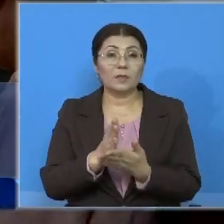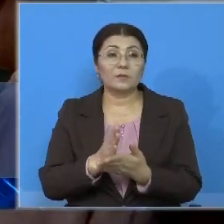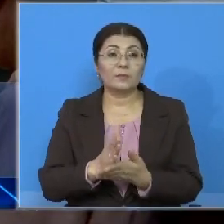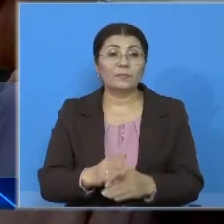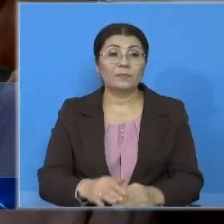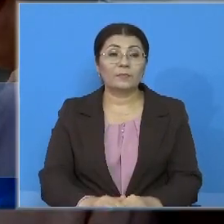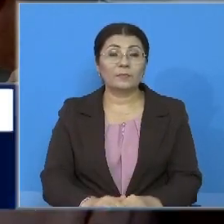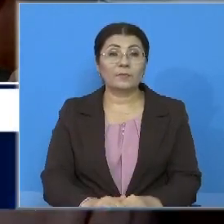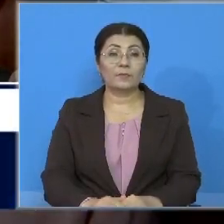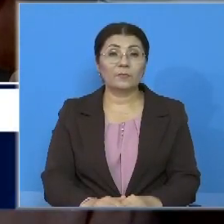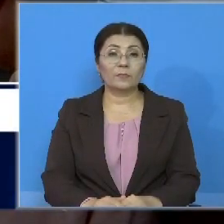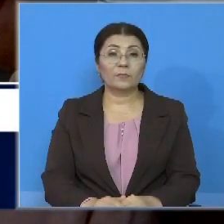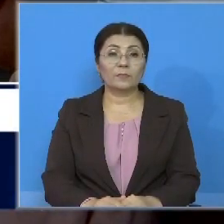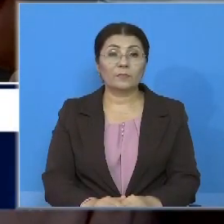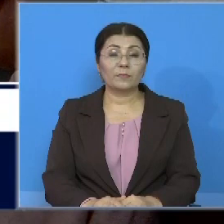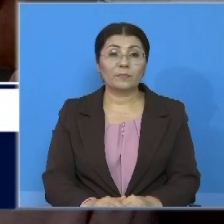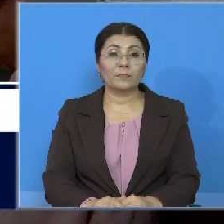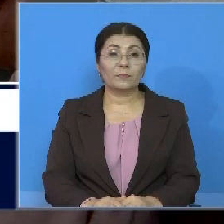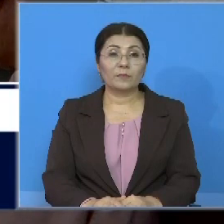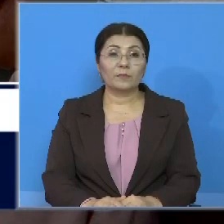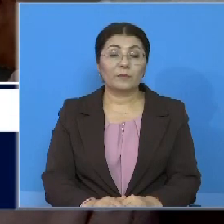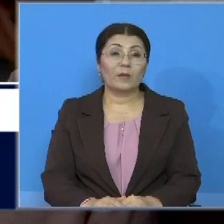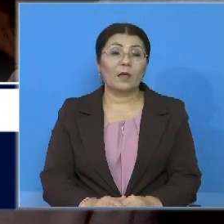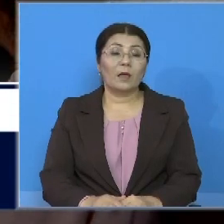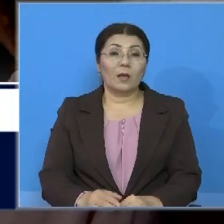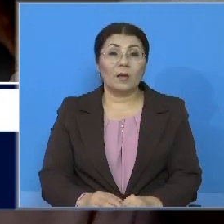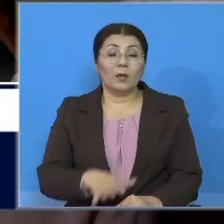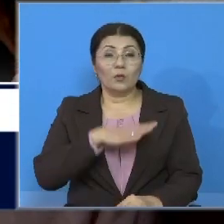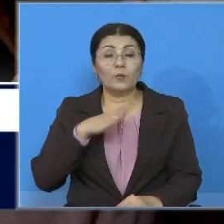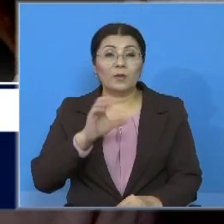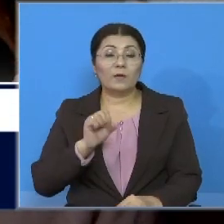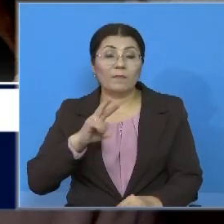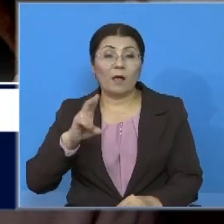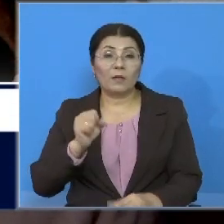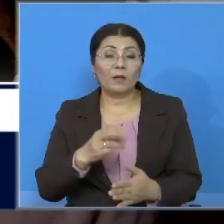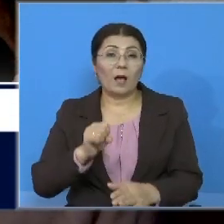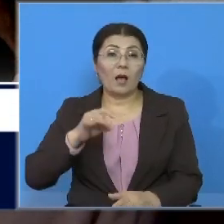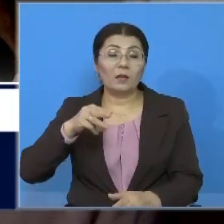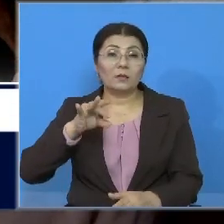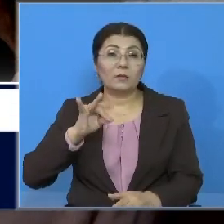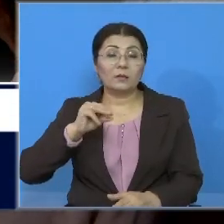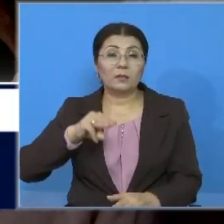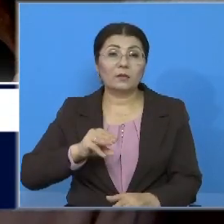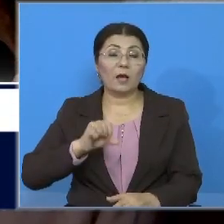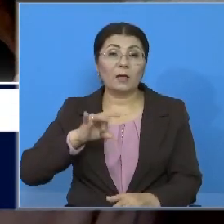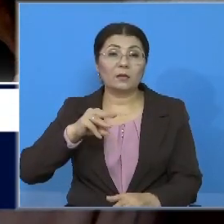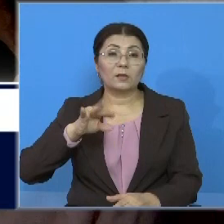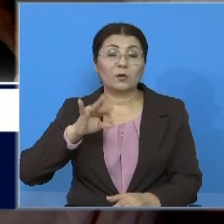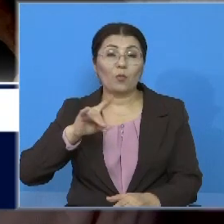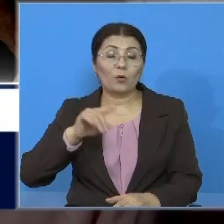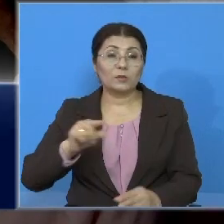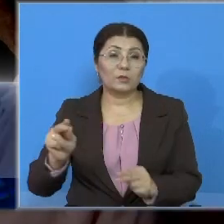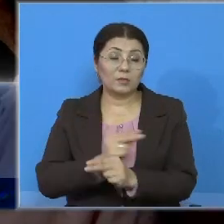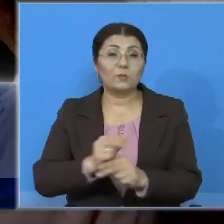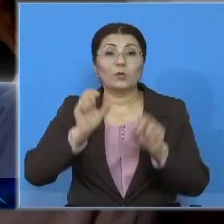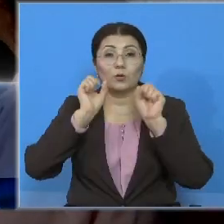нас нажные ваночки есть. Аяққа арналған ванна бар, ол артрит, артрозды емдеуге септігін тигізеді. Ингаляция арқылы